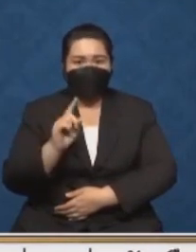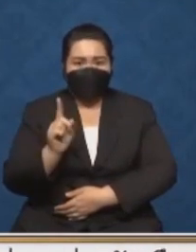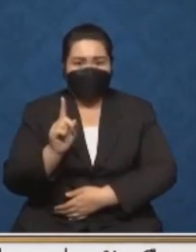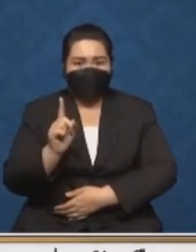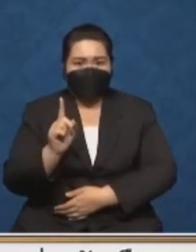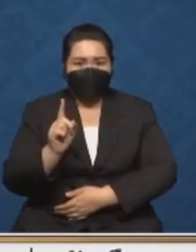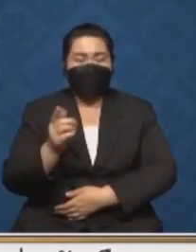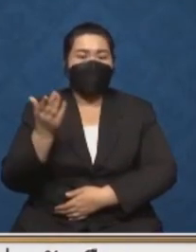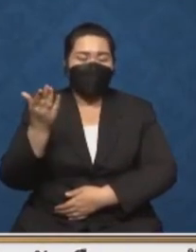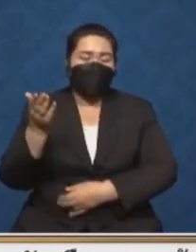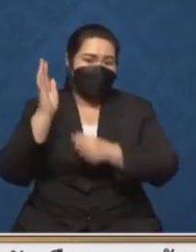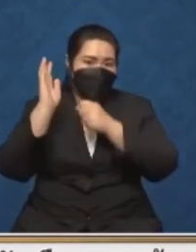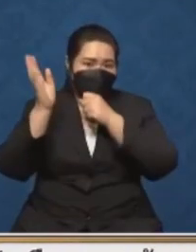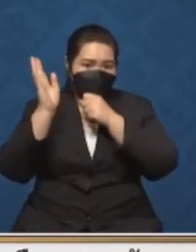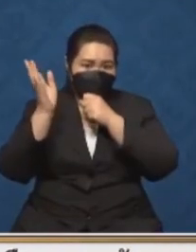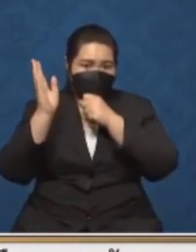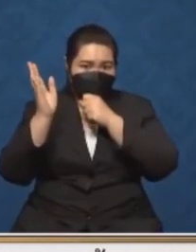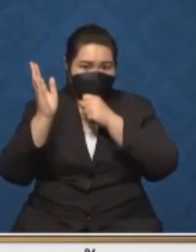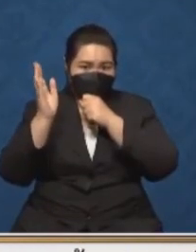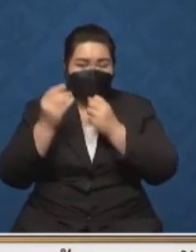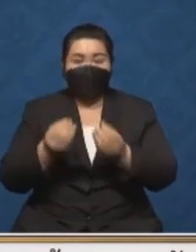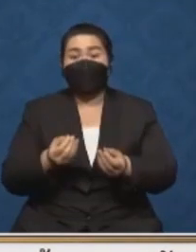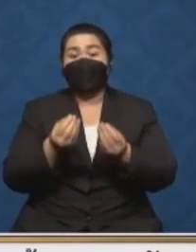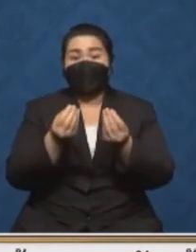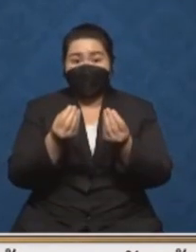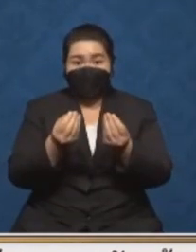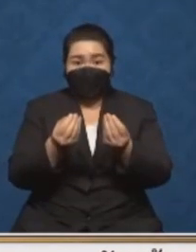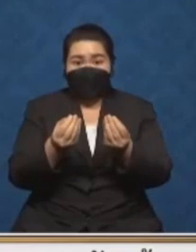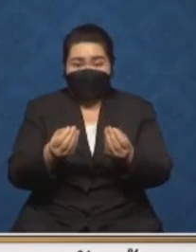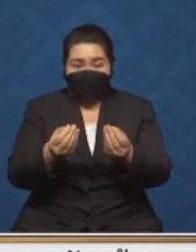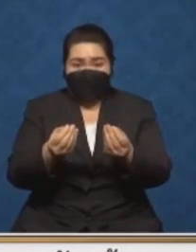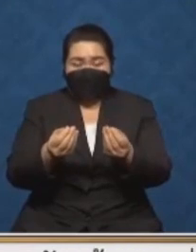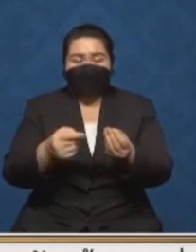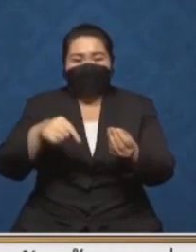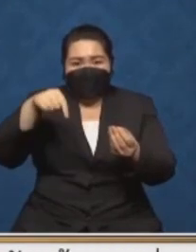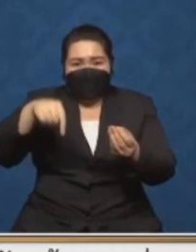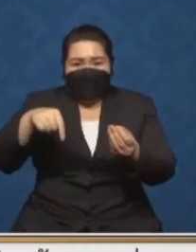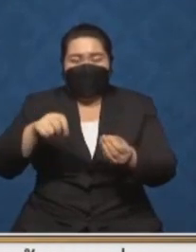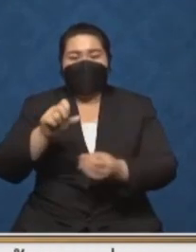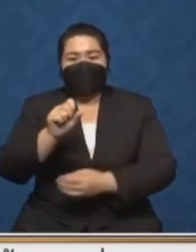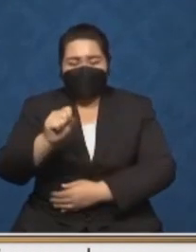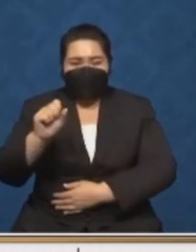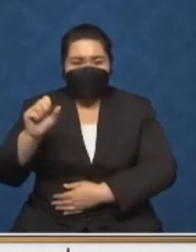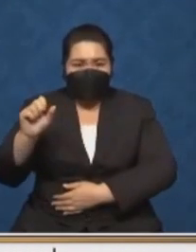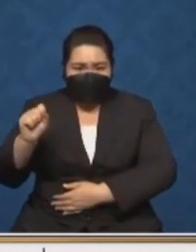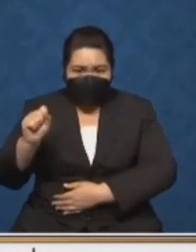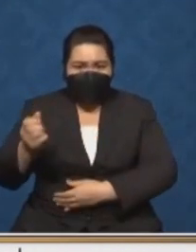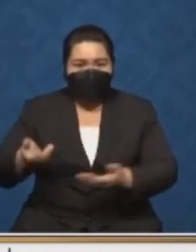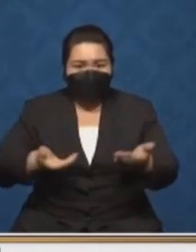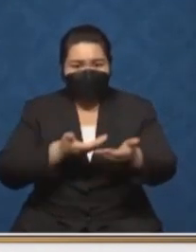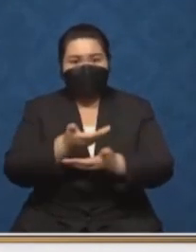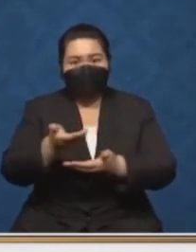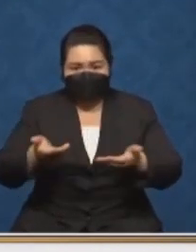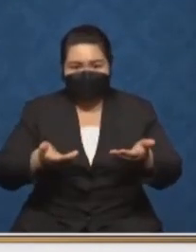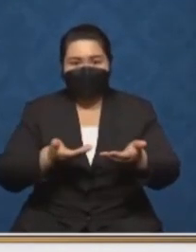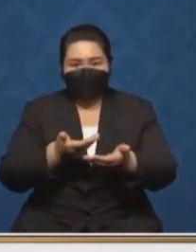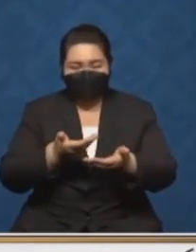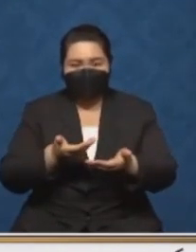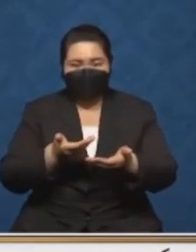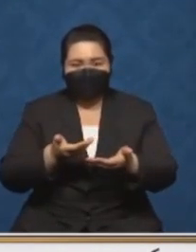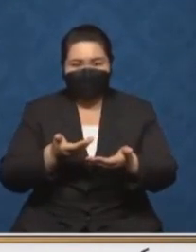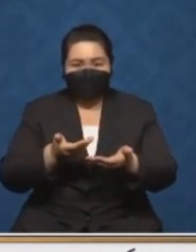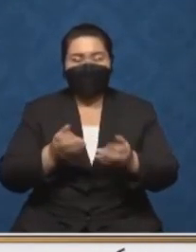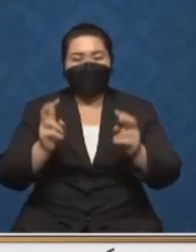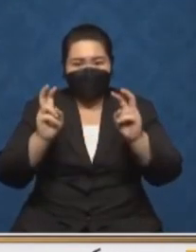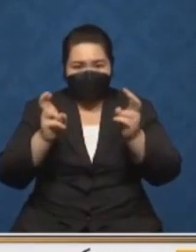ยปากเปล่า เพื่อให้สภาผู้แทนแงนี้ได้รวมกันพิจนา เป็น